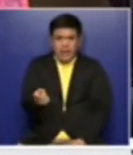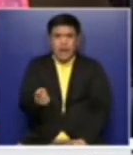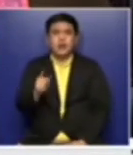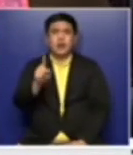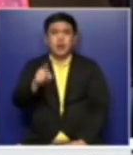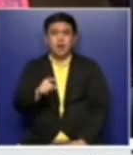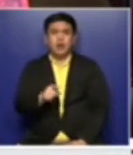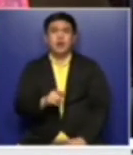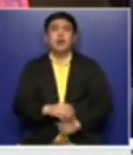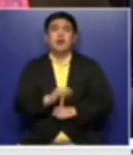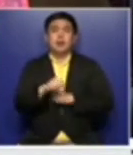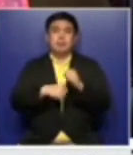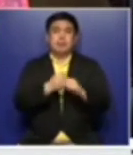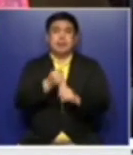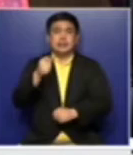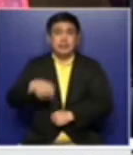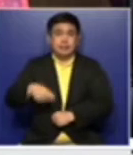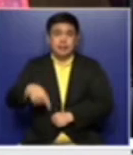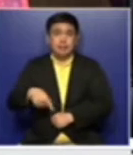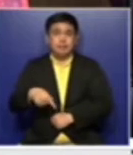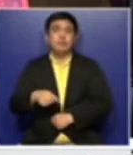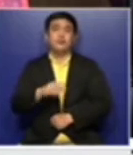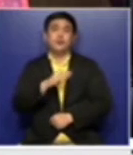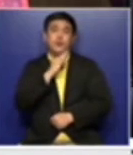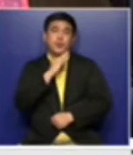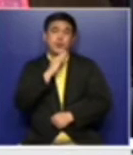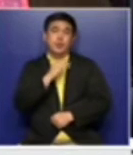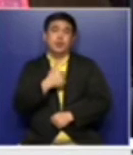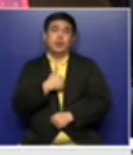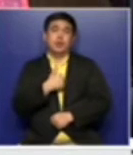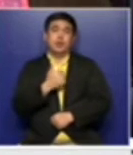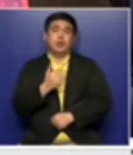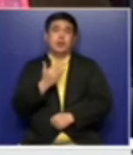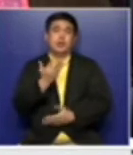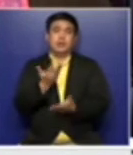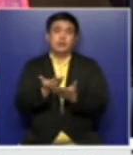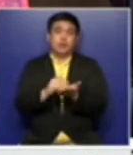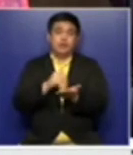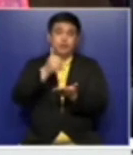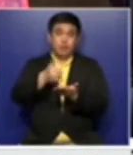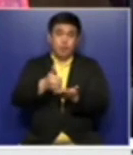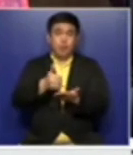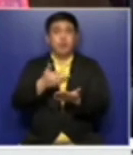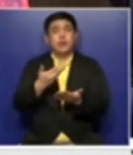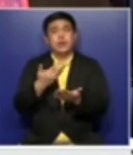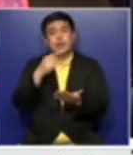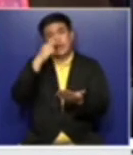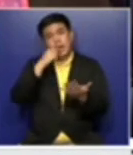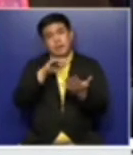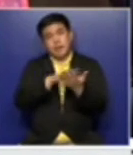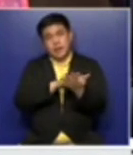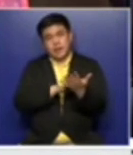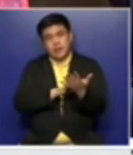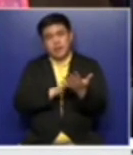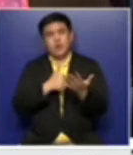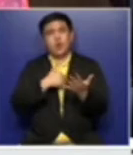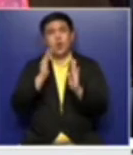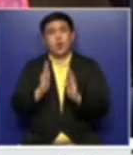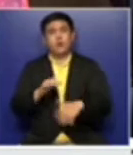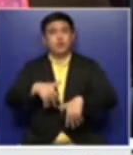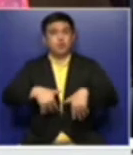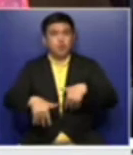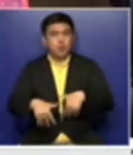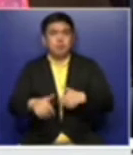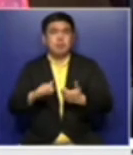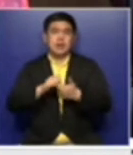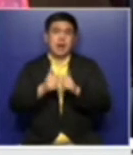บประมาณรายจ่ายในแต่ละปีฉะนั้นในการฟื้นฟูเยียวยาผู้ที่ได้รับความเดือดร้อนจากผลก